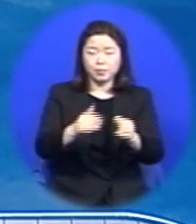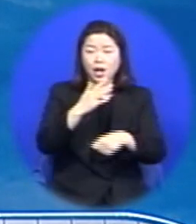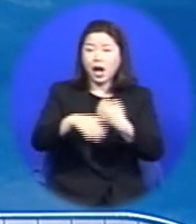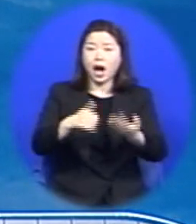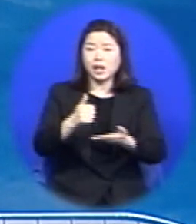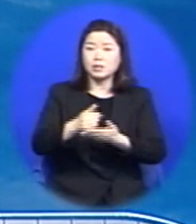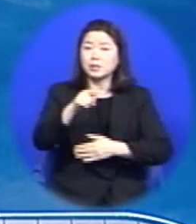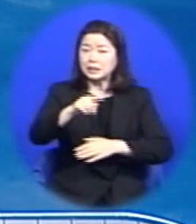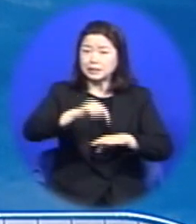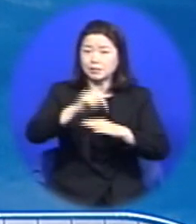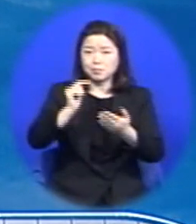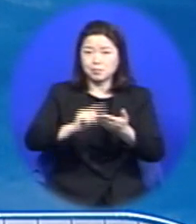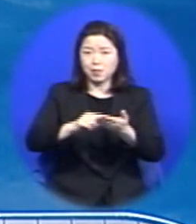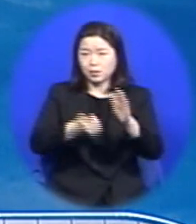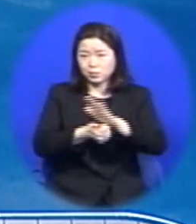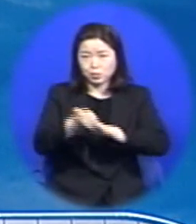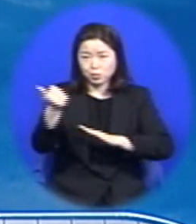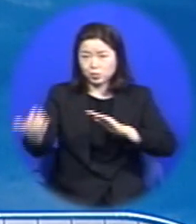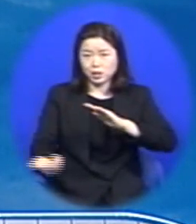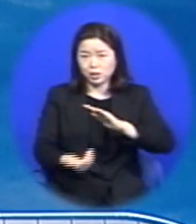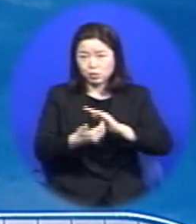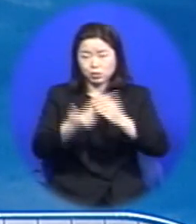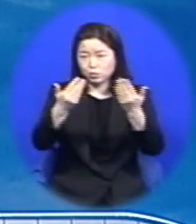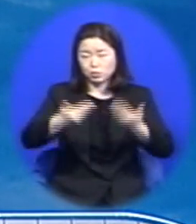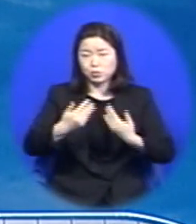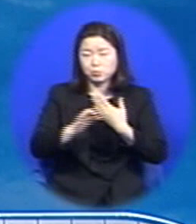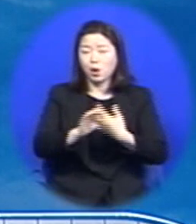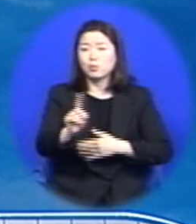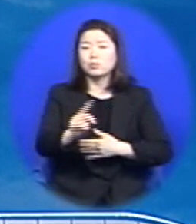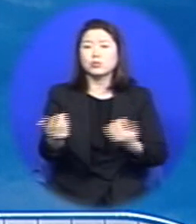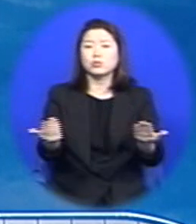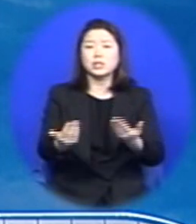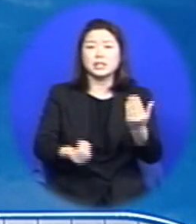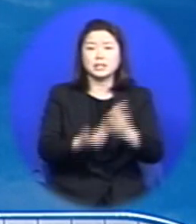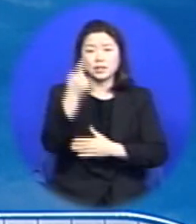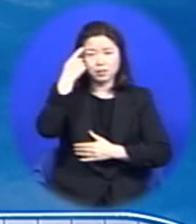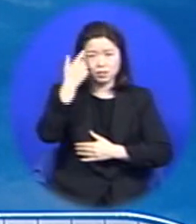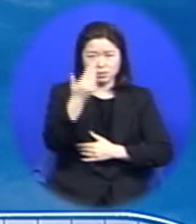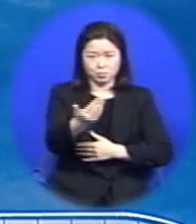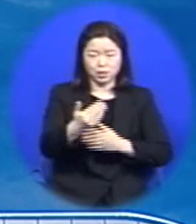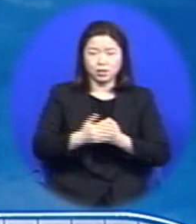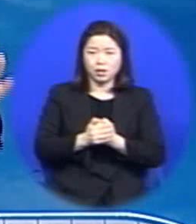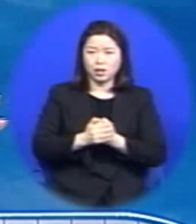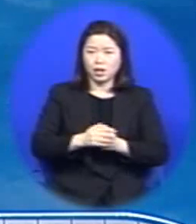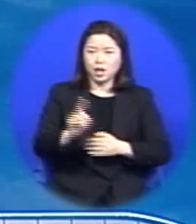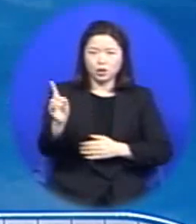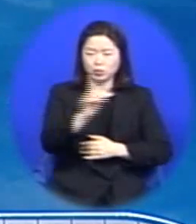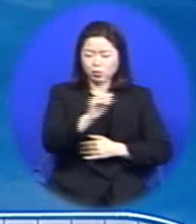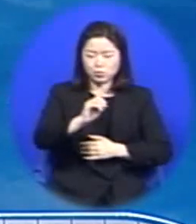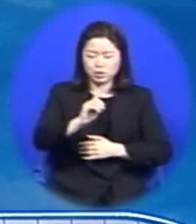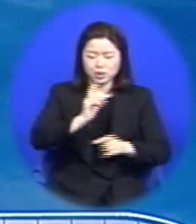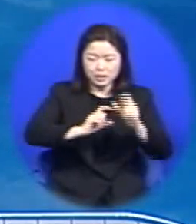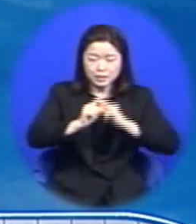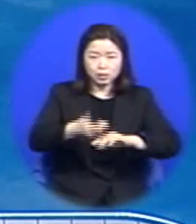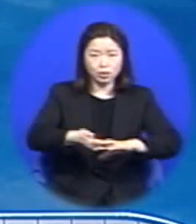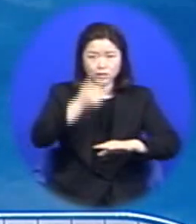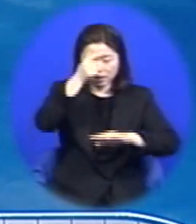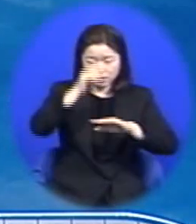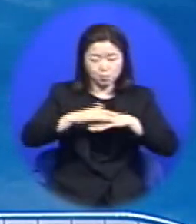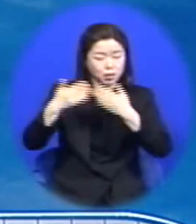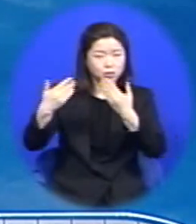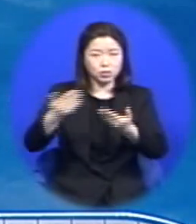하나님이 그 마음의 소원을 이루어 주시면 어떤 일이 벌어지겠습니까? 도무지 더 이상 예배드릴 수 없는 상황.